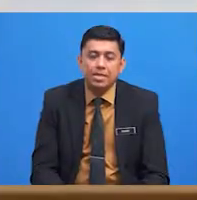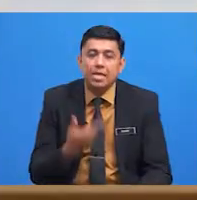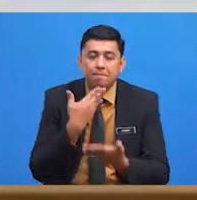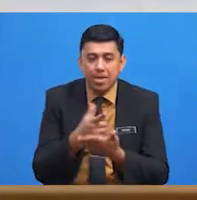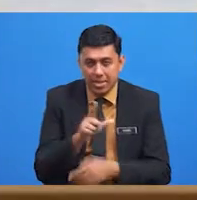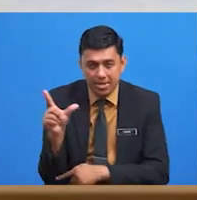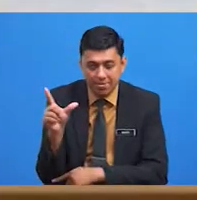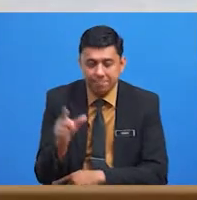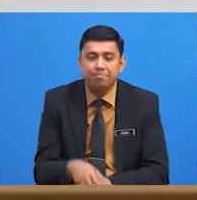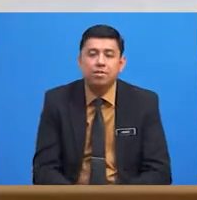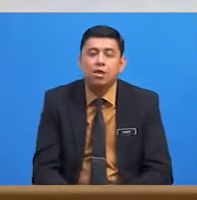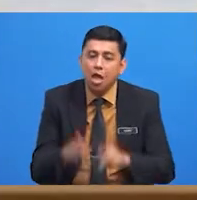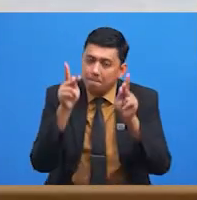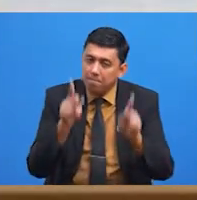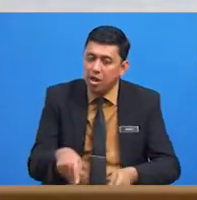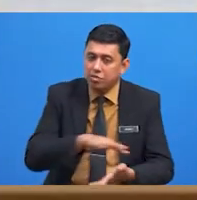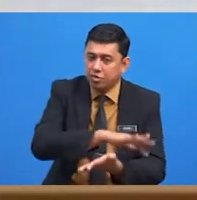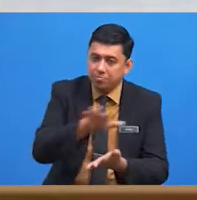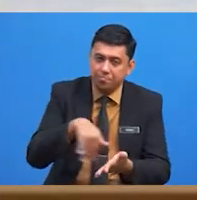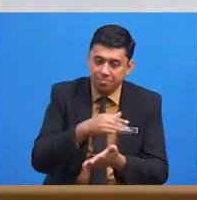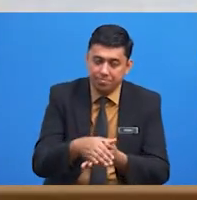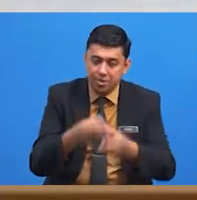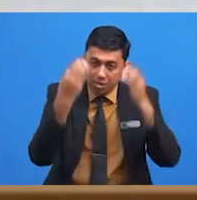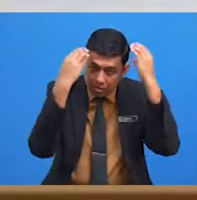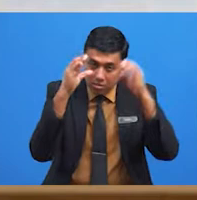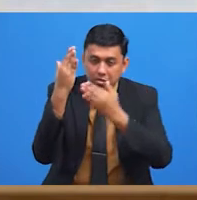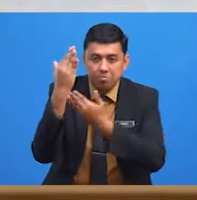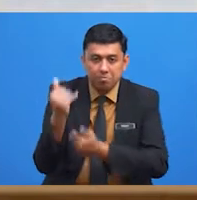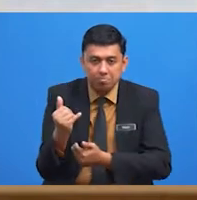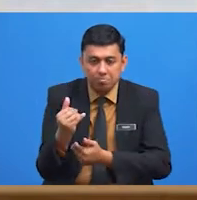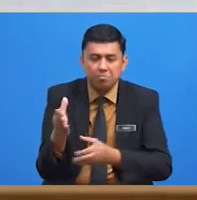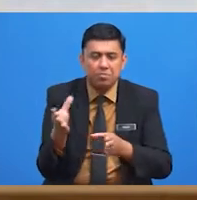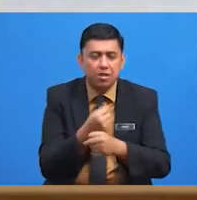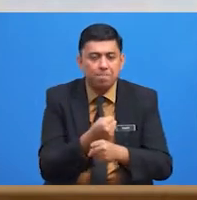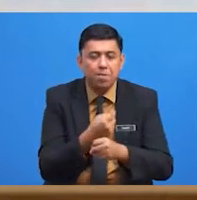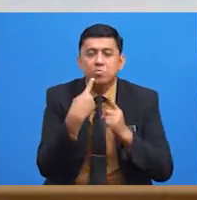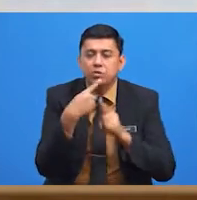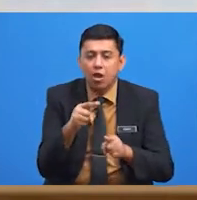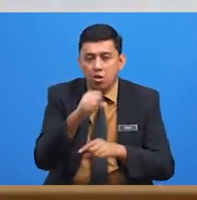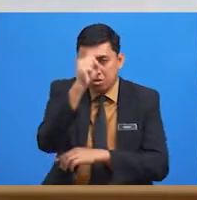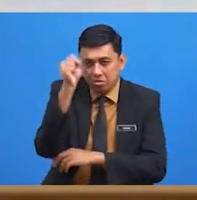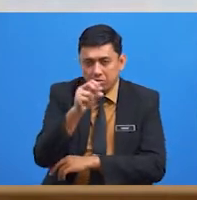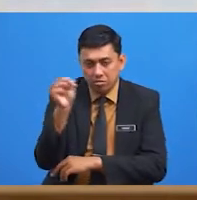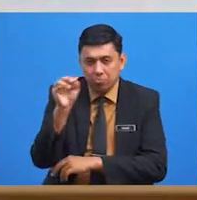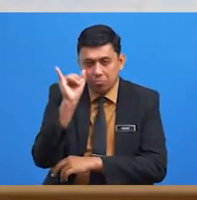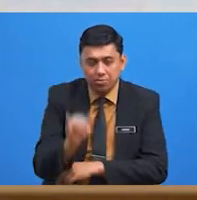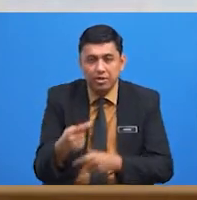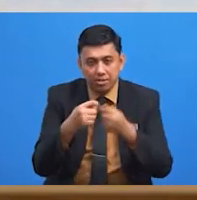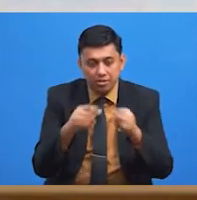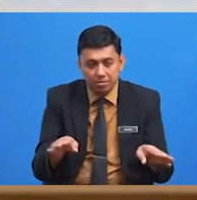Baiklah, pelajar sekalian, cikgu harap pelajar dapat menjawab soalan yang telah